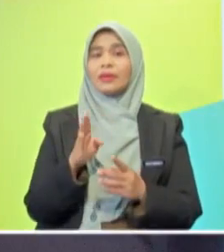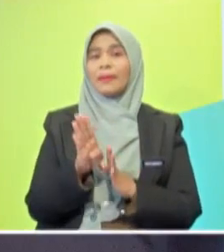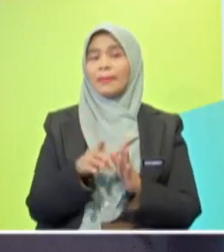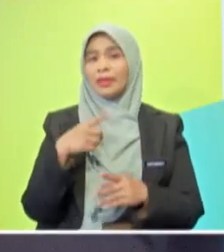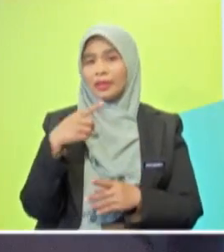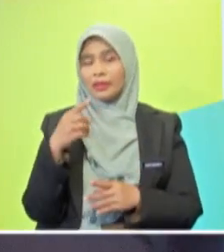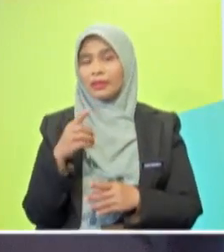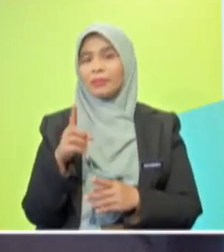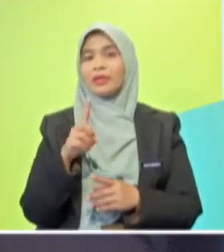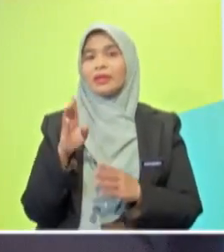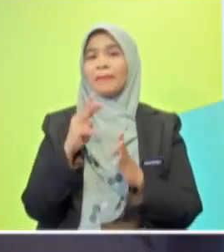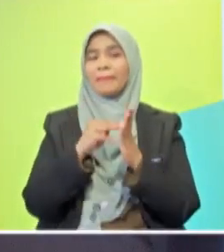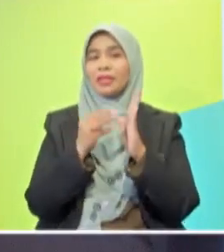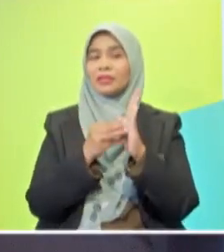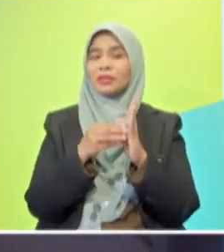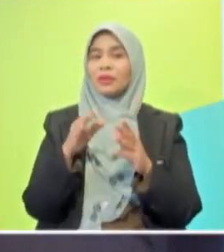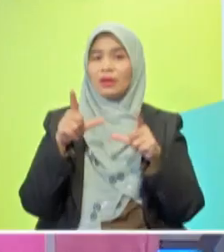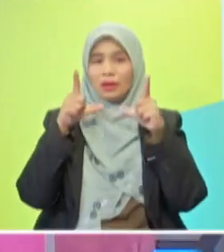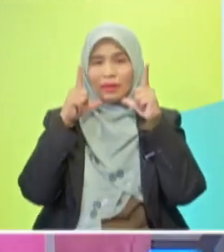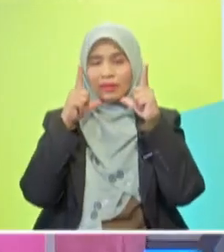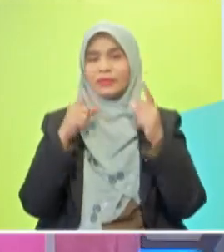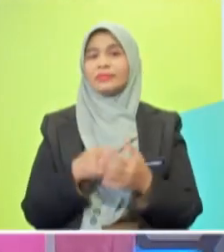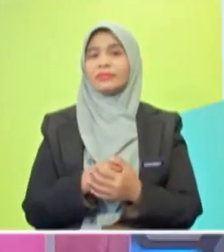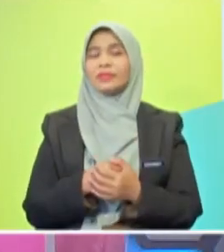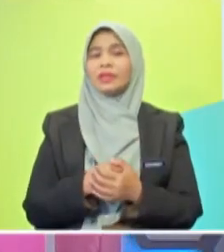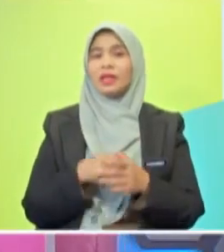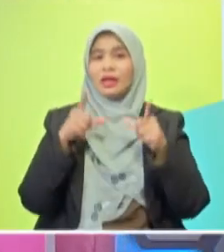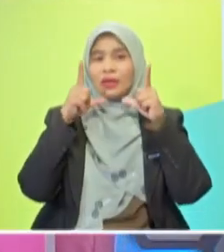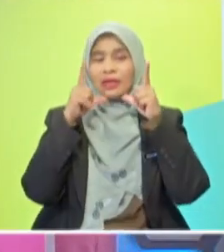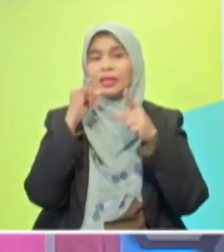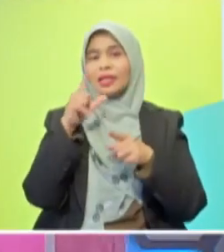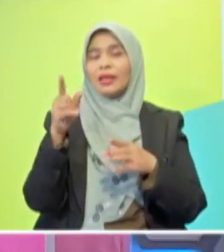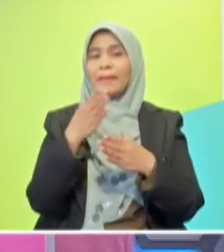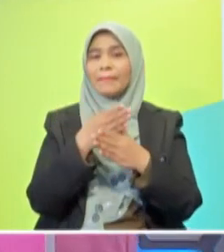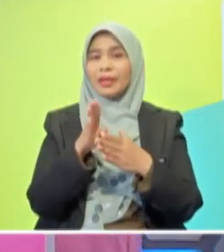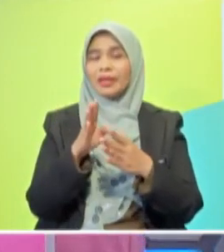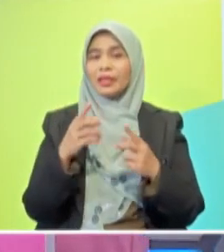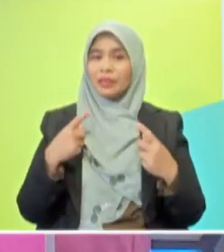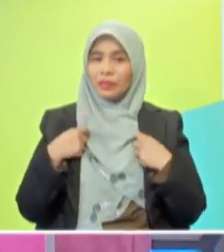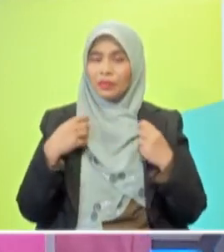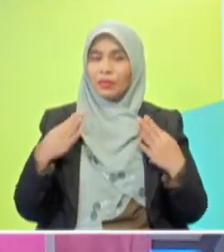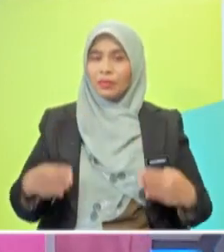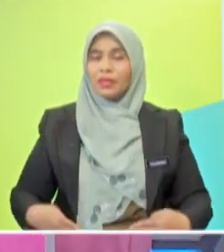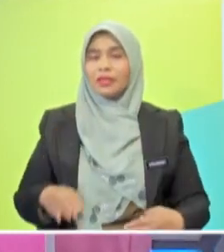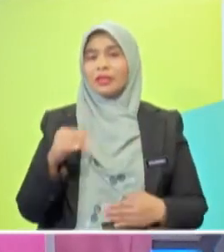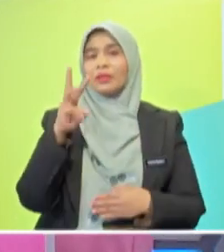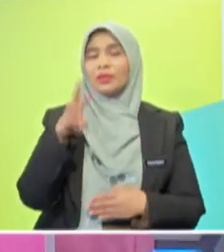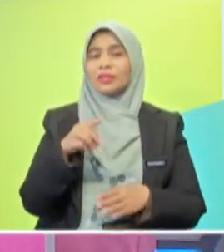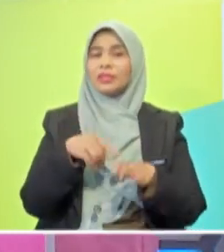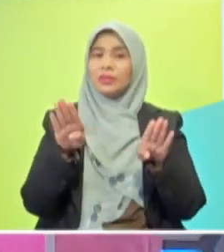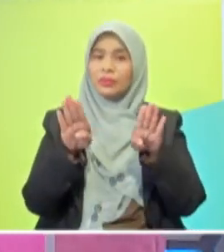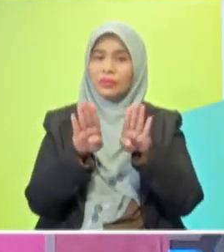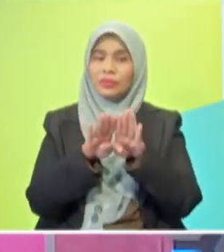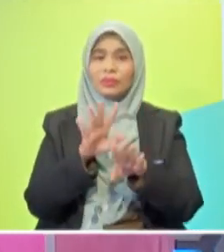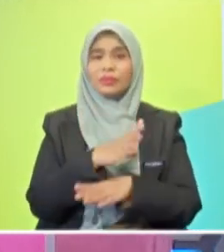merupakan maksud aurat? Maksud aurat tadi kita dah belajar. Aurat ialah bahagian tubuh badan yang diwajib ditutup dan